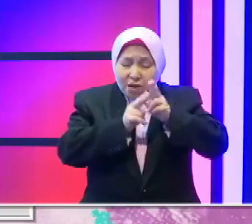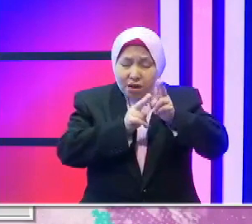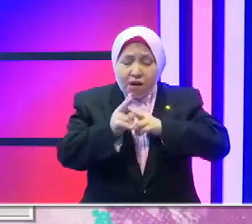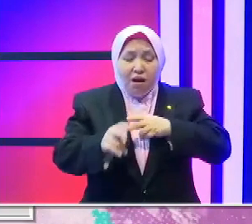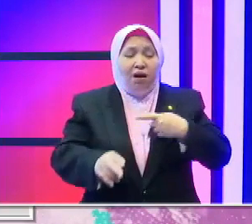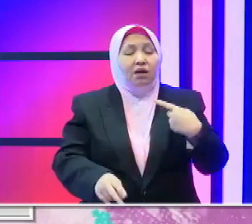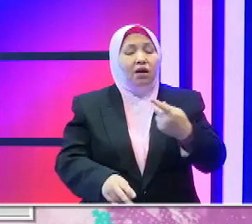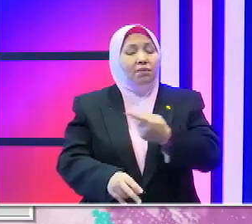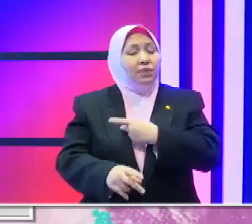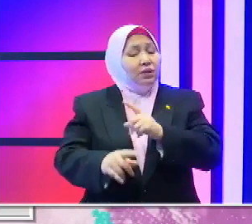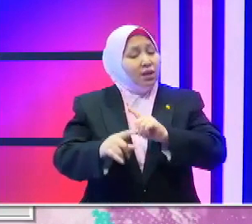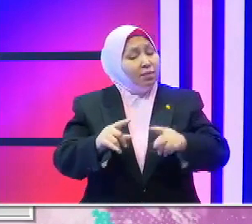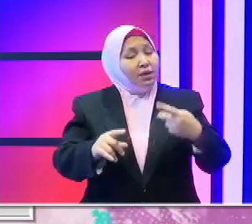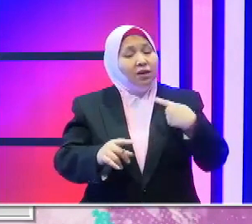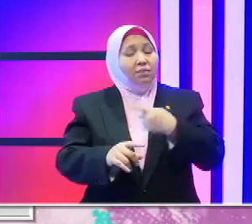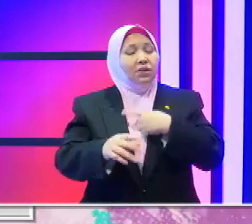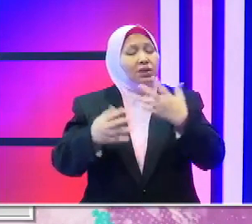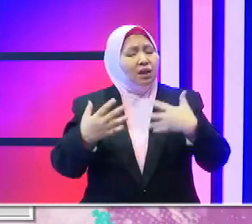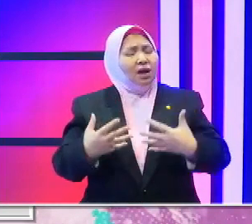ولكننا